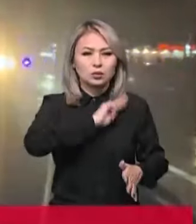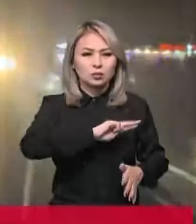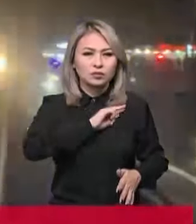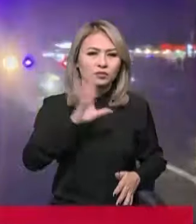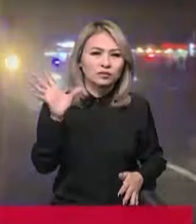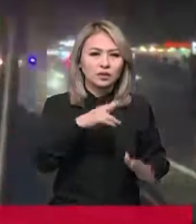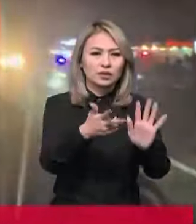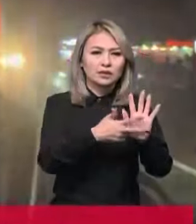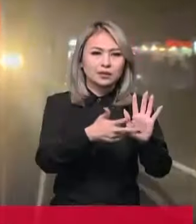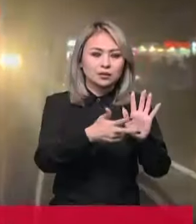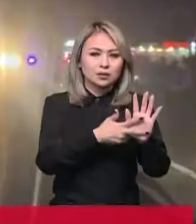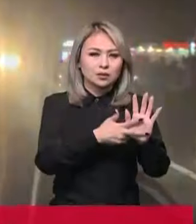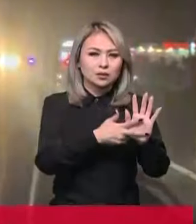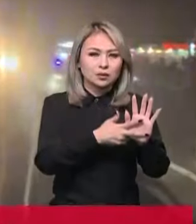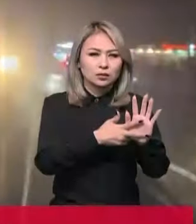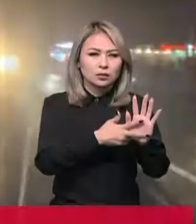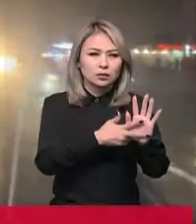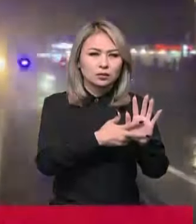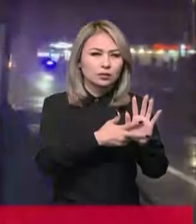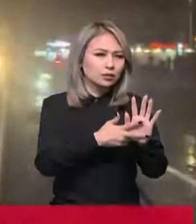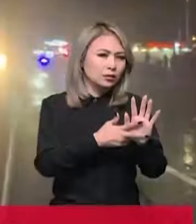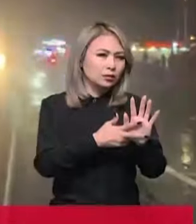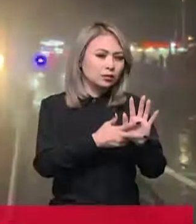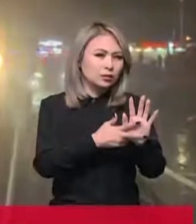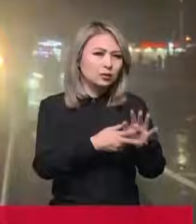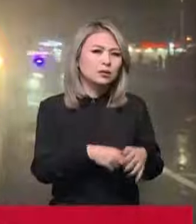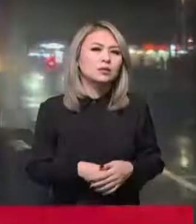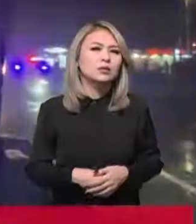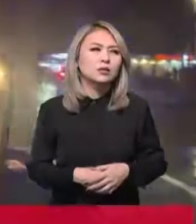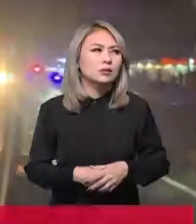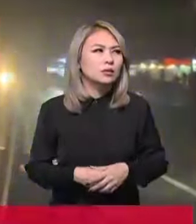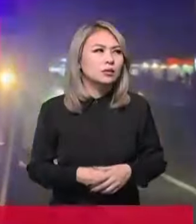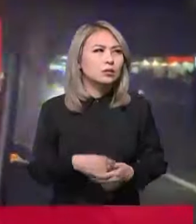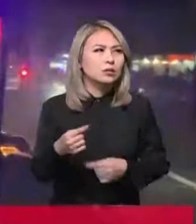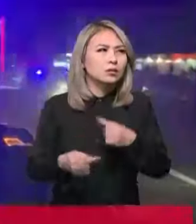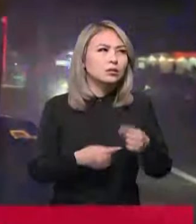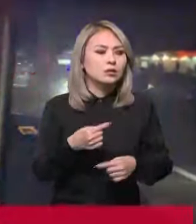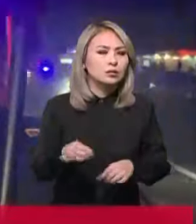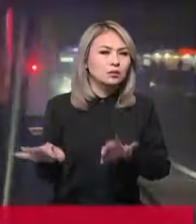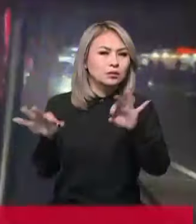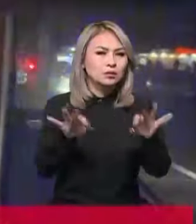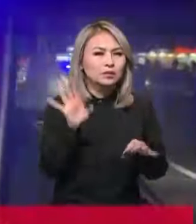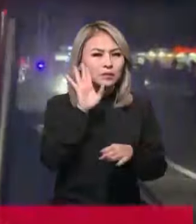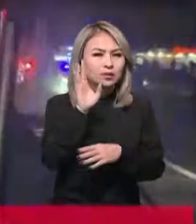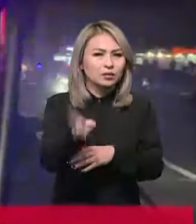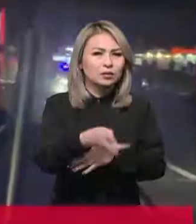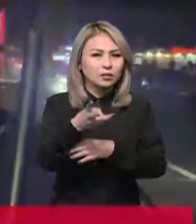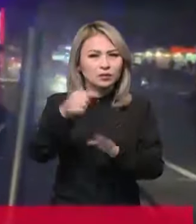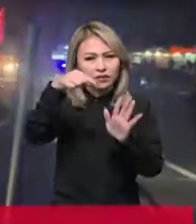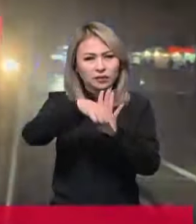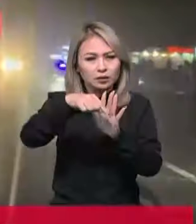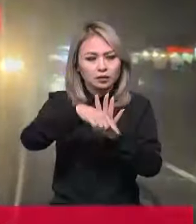барлыгы 8 окпан, 2 лафетти окпан үстүн сөзүнүн сынып атыр. Автосатлар аркылуу 6 окпан ишинин берип